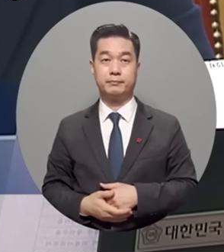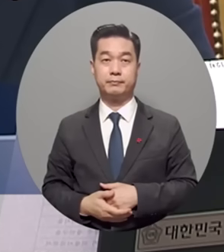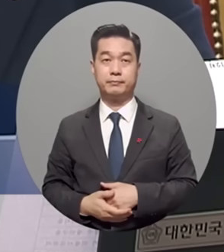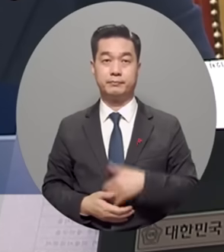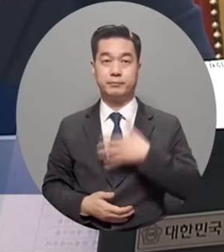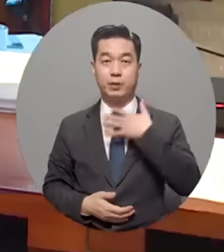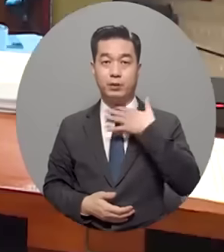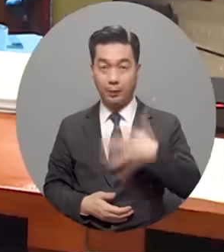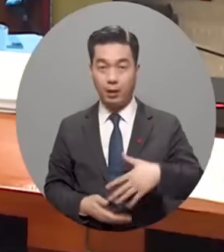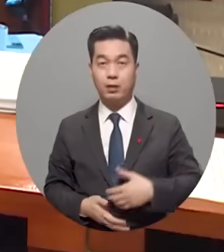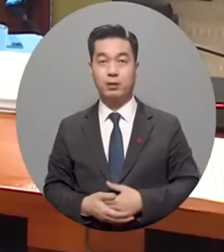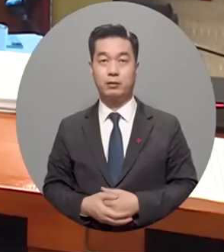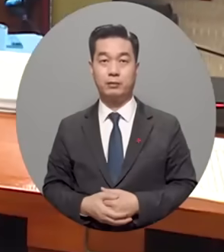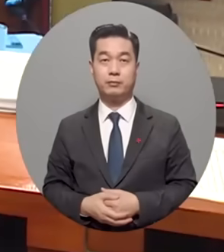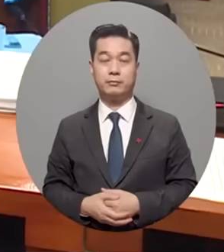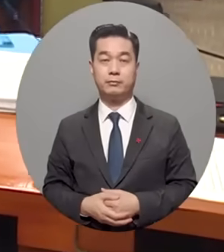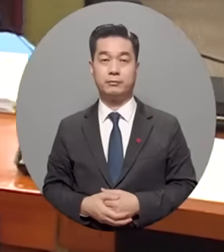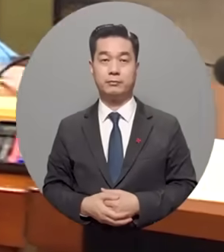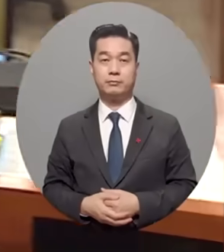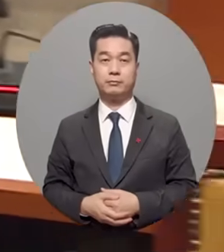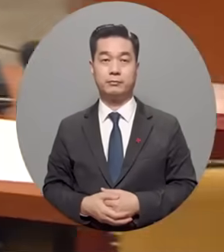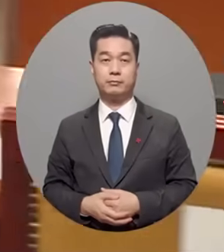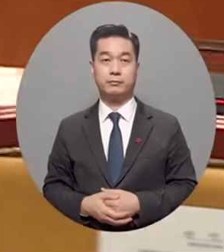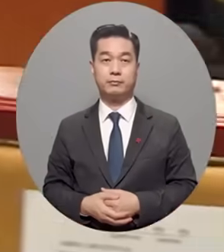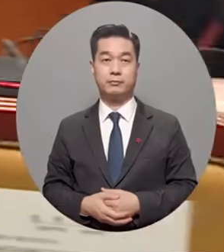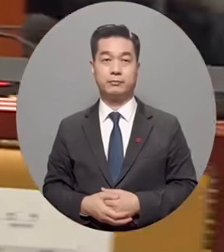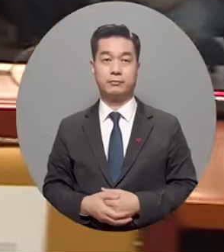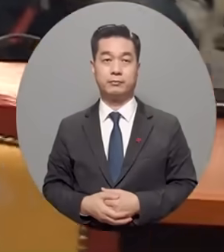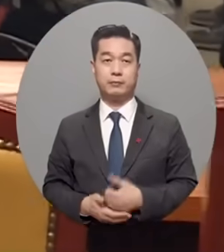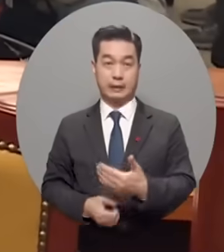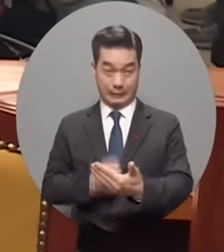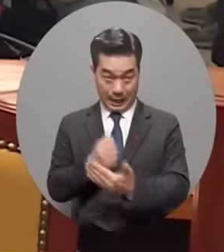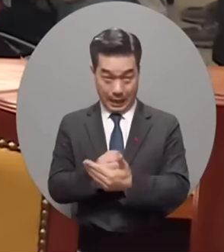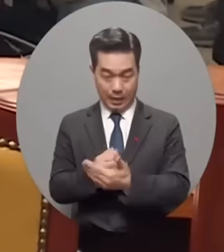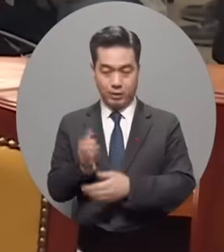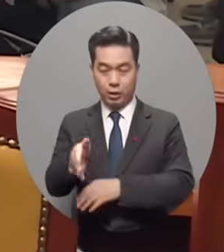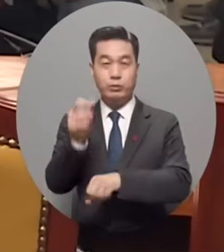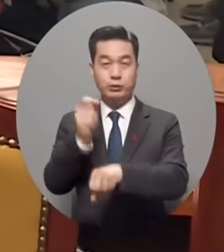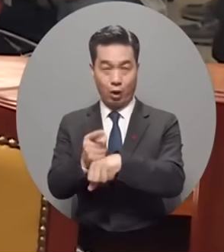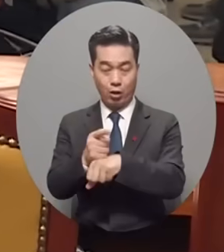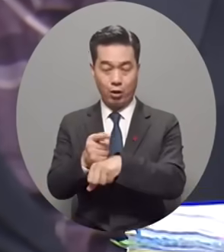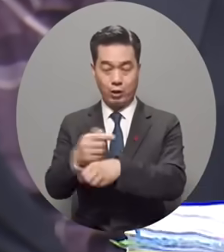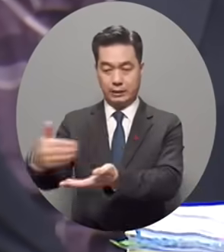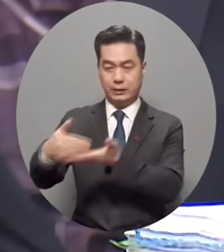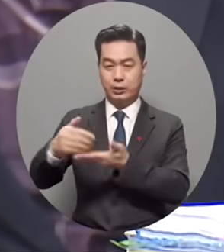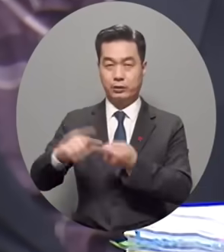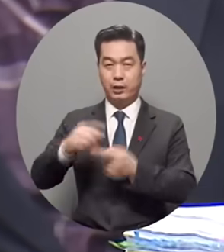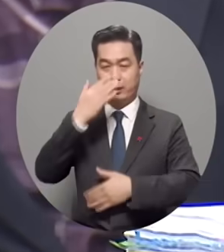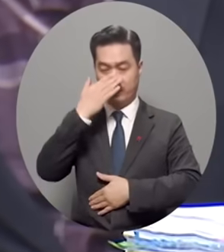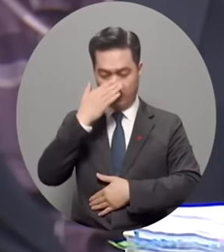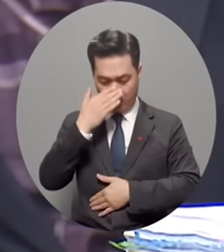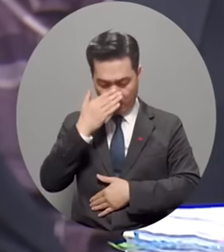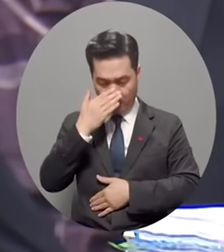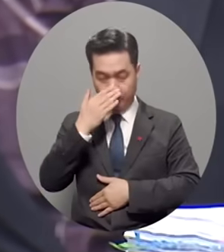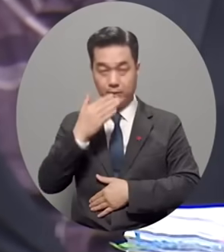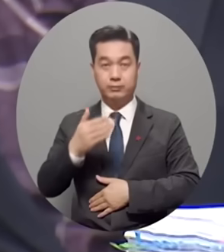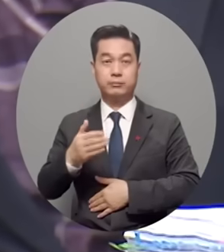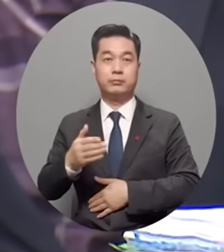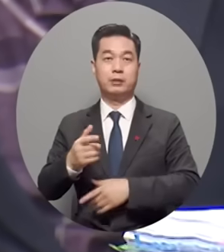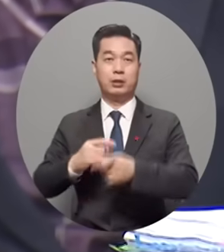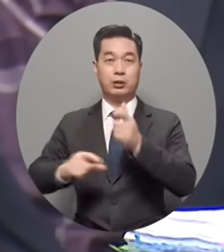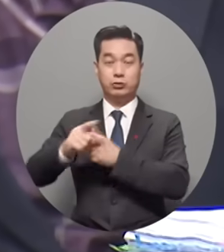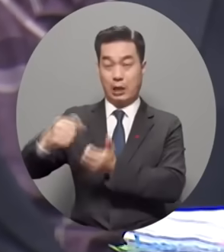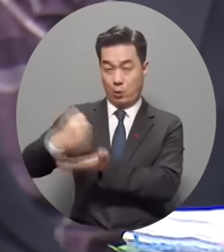경험 없습니다. 김 후보자는 작심한 듯 전문성 지적을 겸허히 받아들인다고 엎드리며 추가 공세를